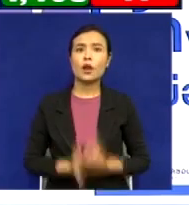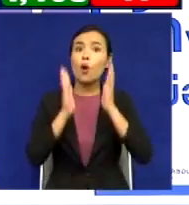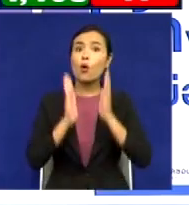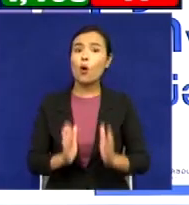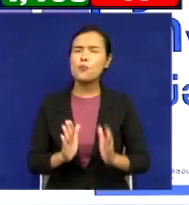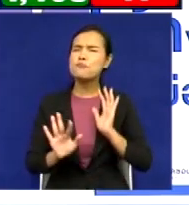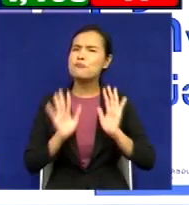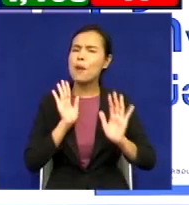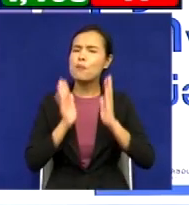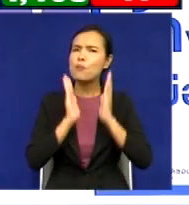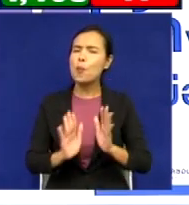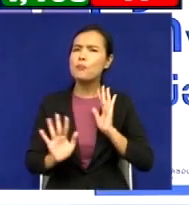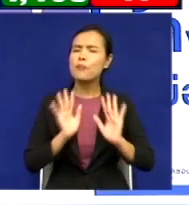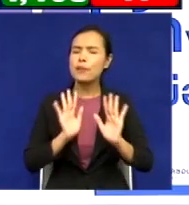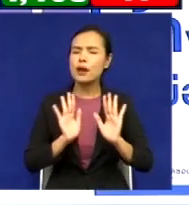ก